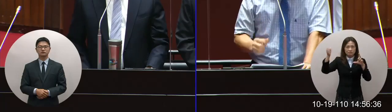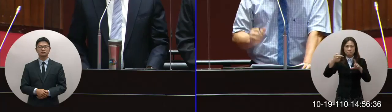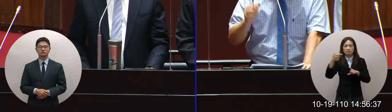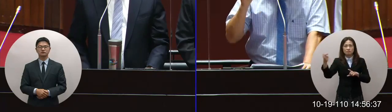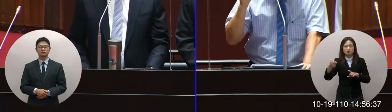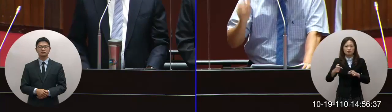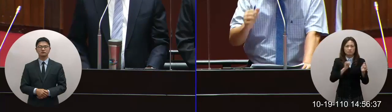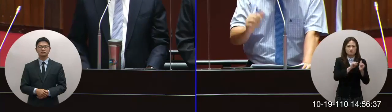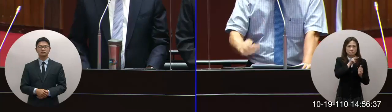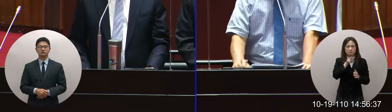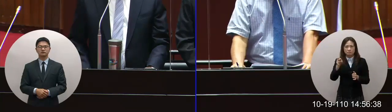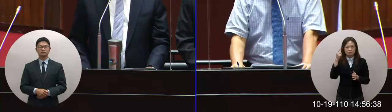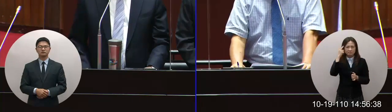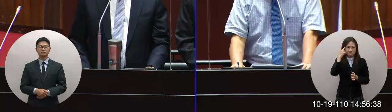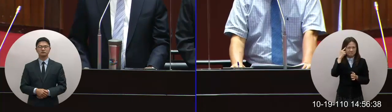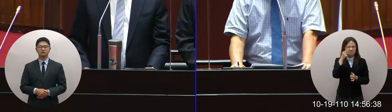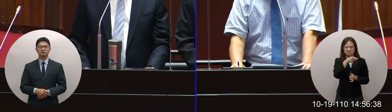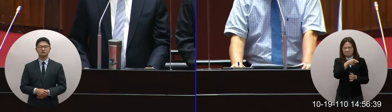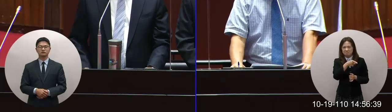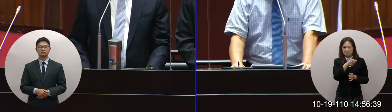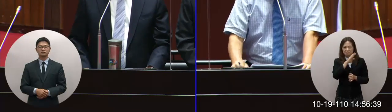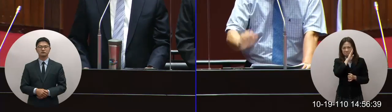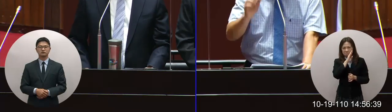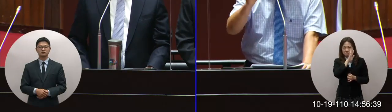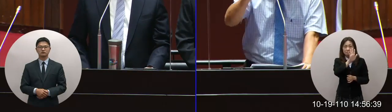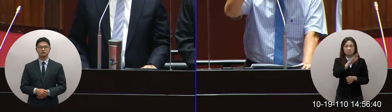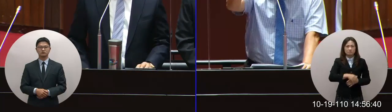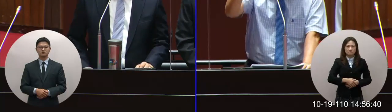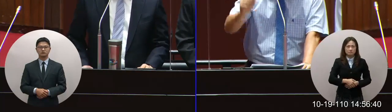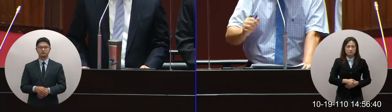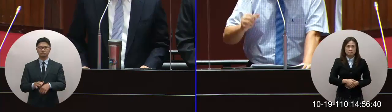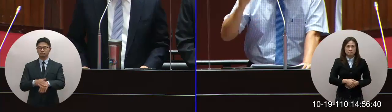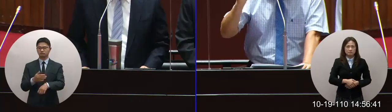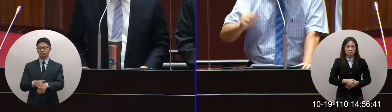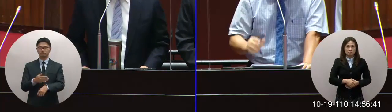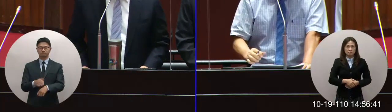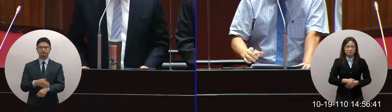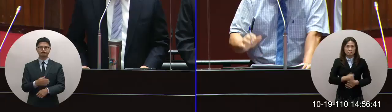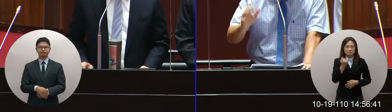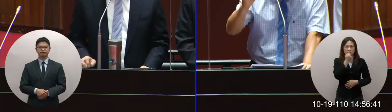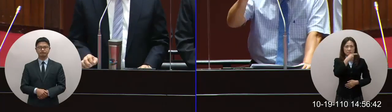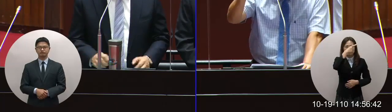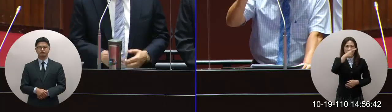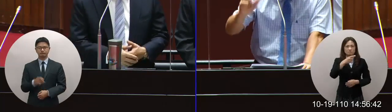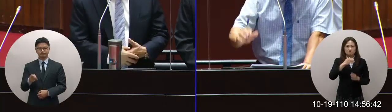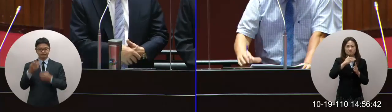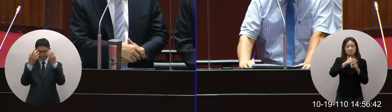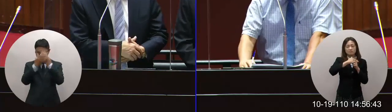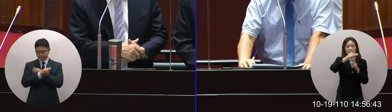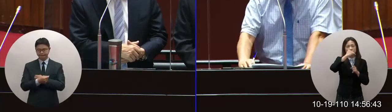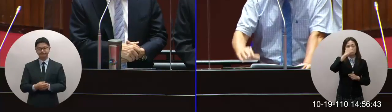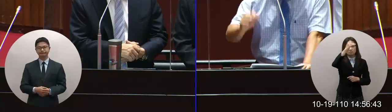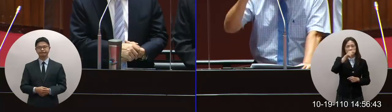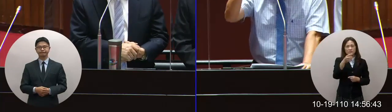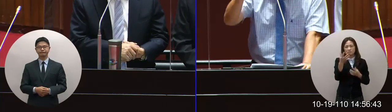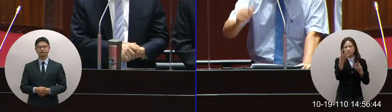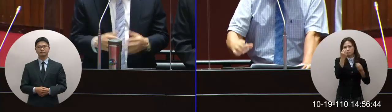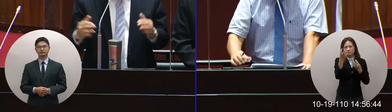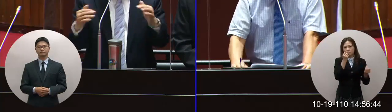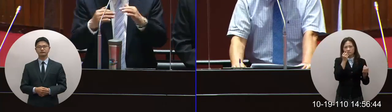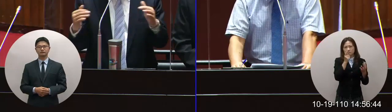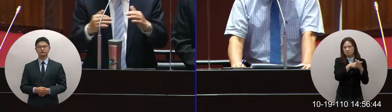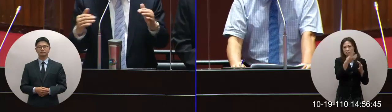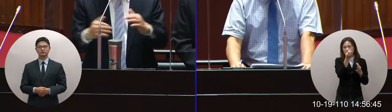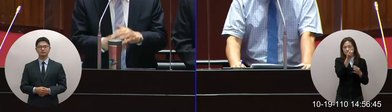让人民真的是有这种感觉，是你这居高位，可能你不了解， 误会了， 那个我 你这个 我可以理